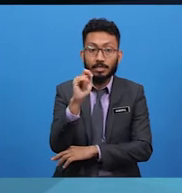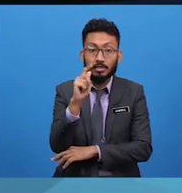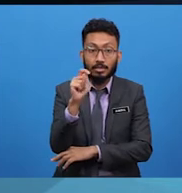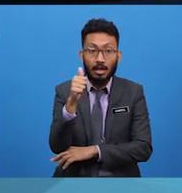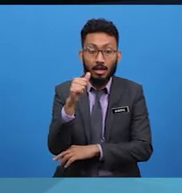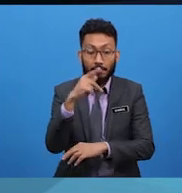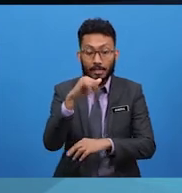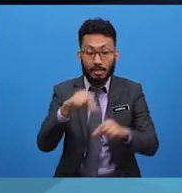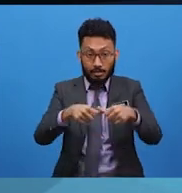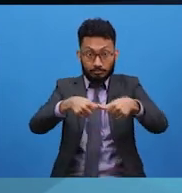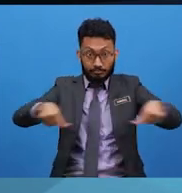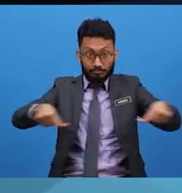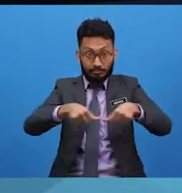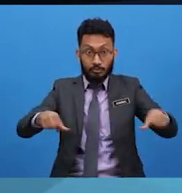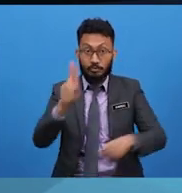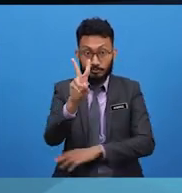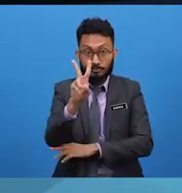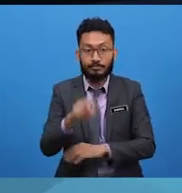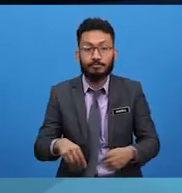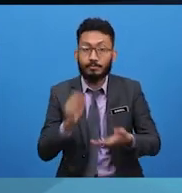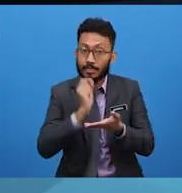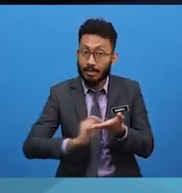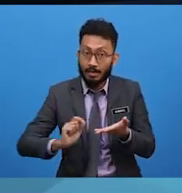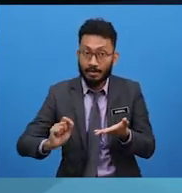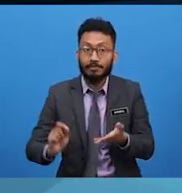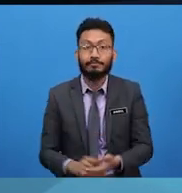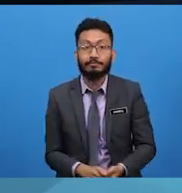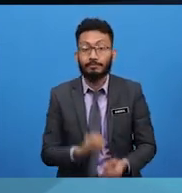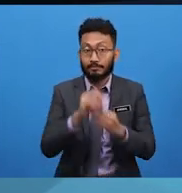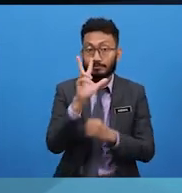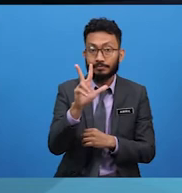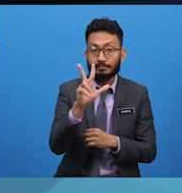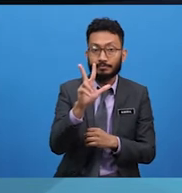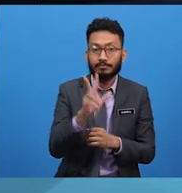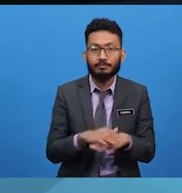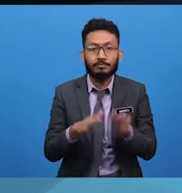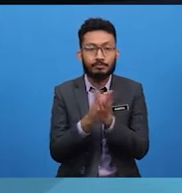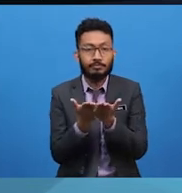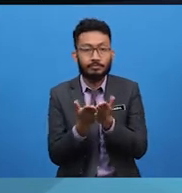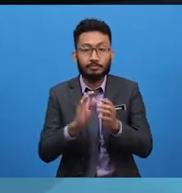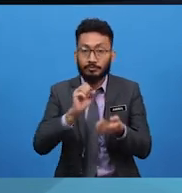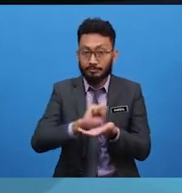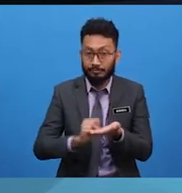Kedua, pensel. Dan ketiga adalah buku catatan.